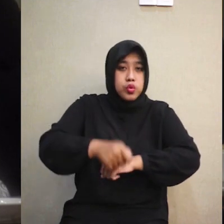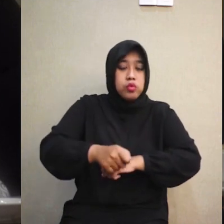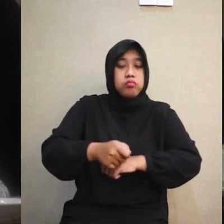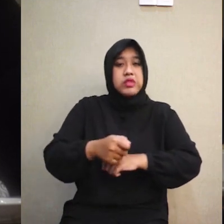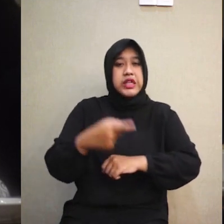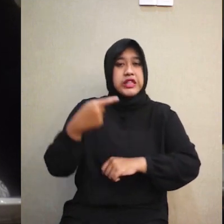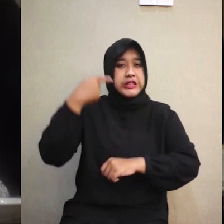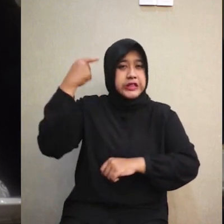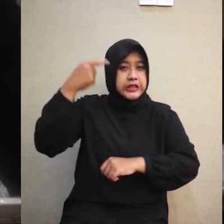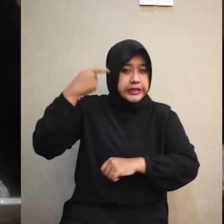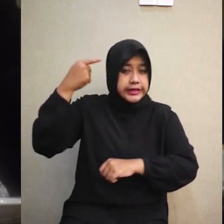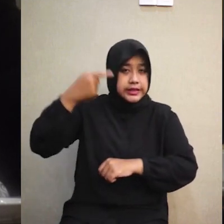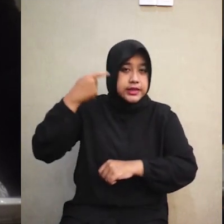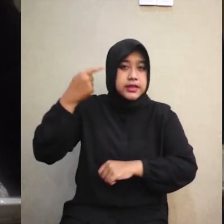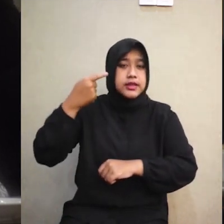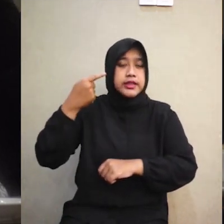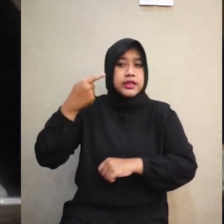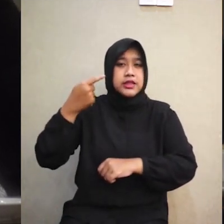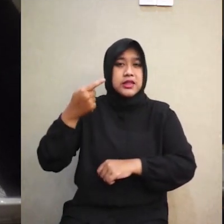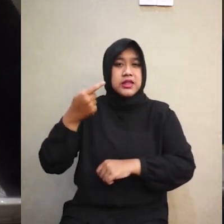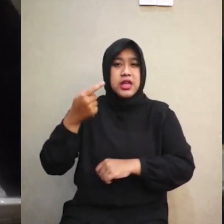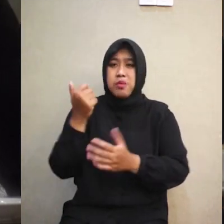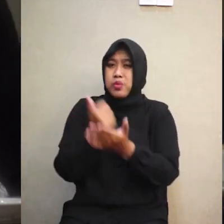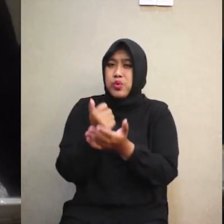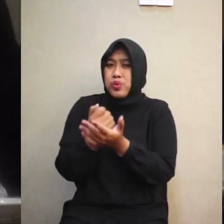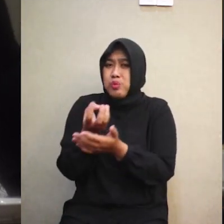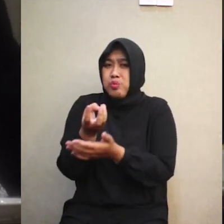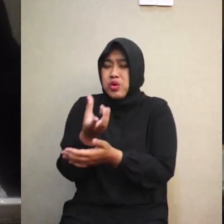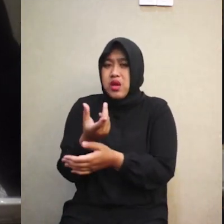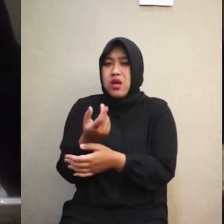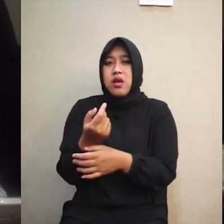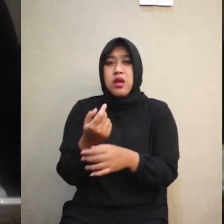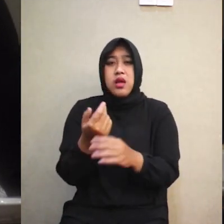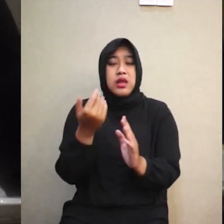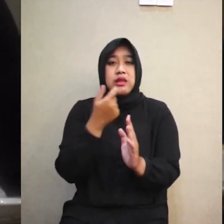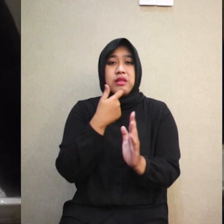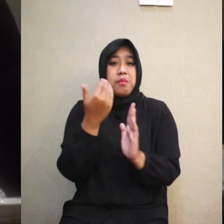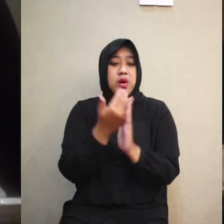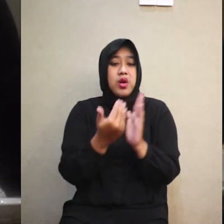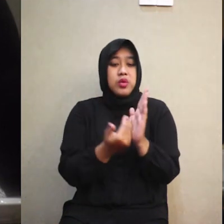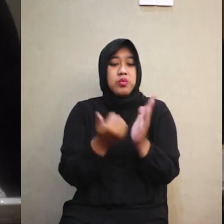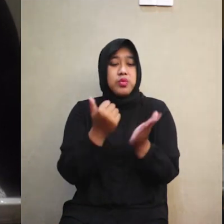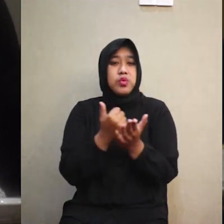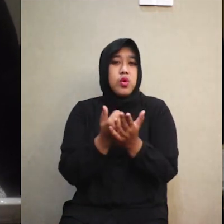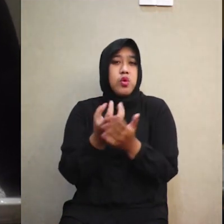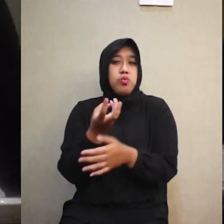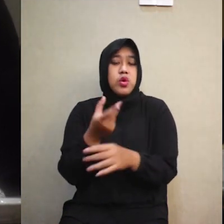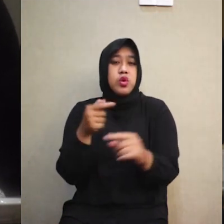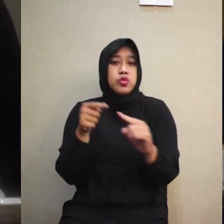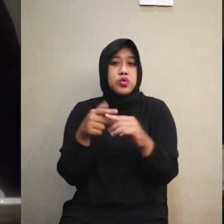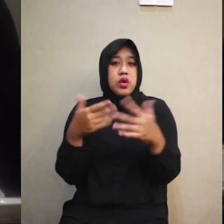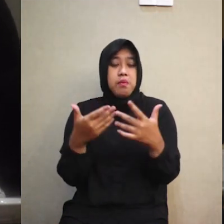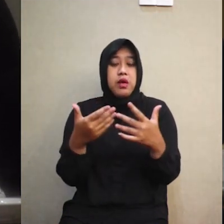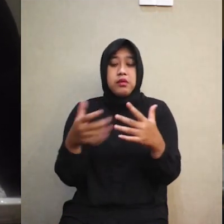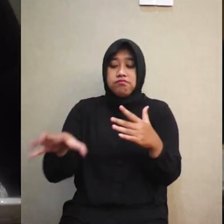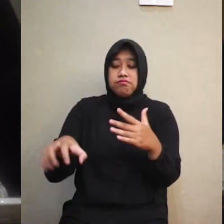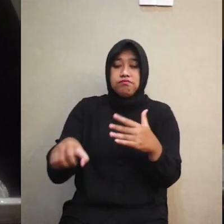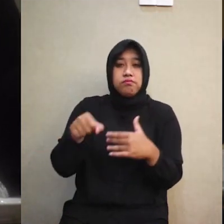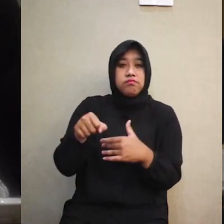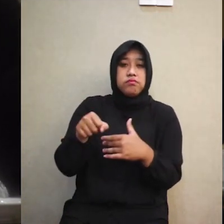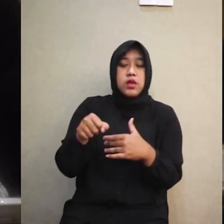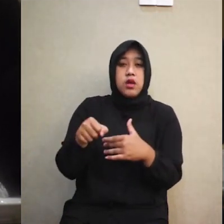seringkali di apa dengan sangat mudahnya gitu dalam konteks regulasi kita itu sangat mudah untuk kemudian diambil